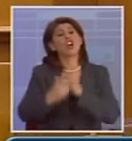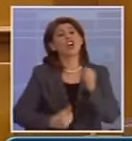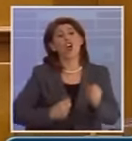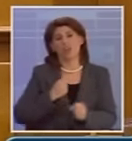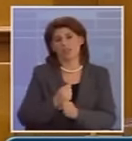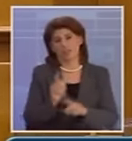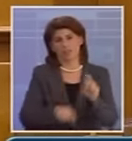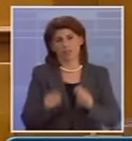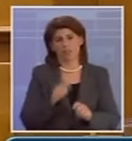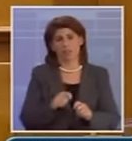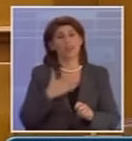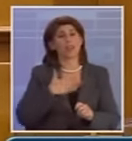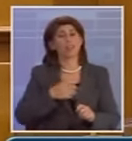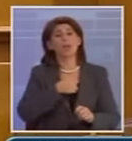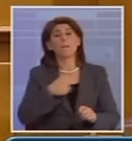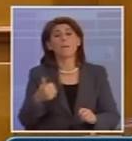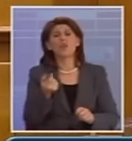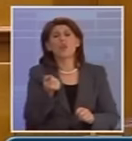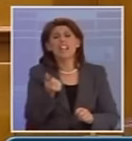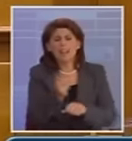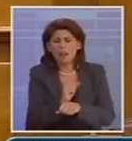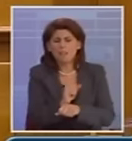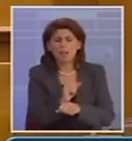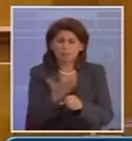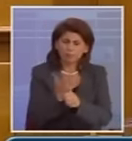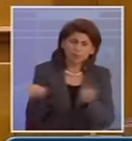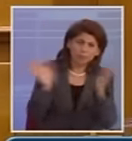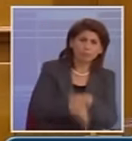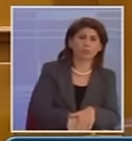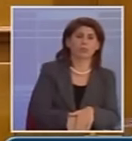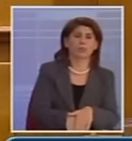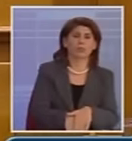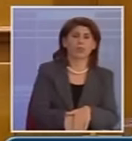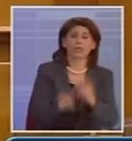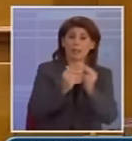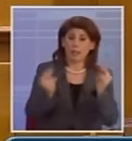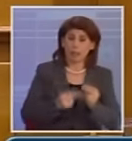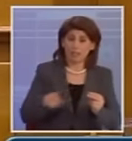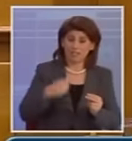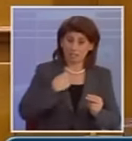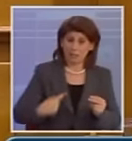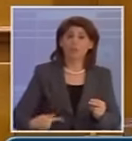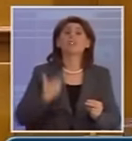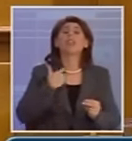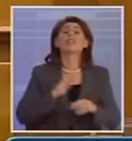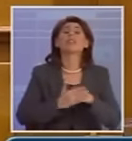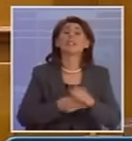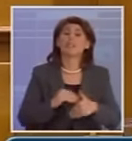φτιαχτεί και θέλει μόνο λίγα λεπτά για να την κρεμίσετε. Οι επιπτώσεις από τέτοιες συμπεριφορές δεν σας νοιάζουν?